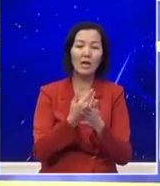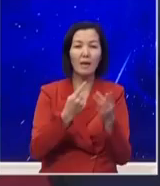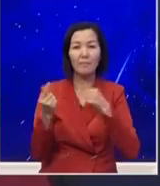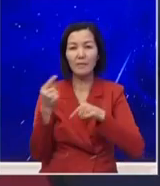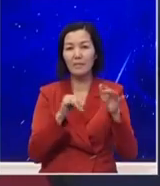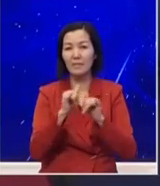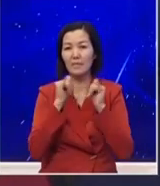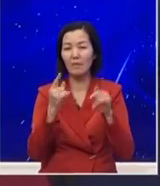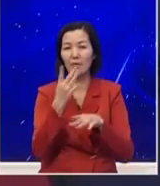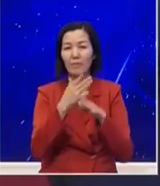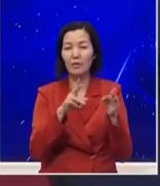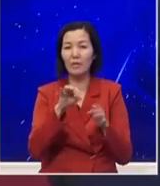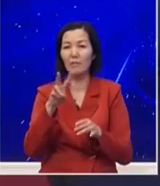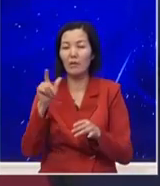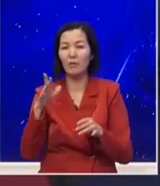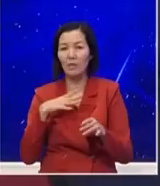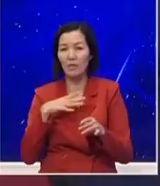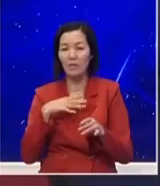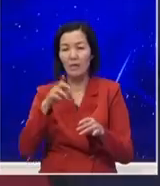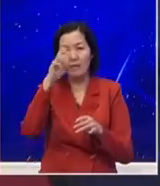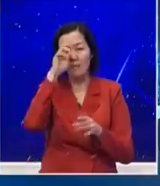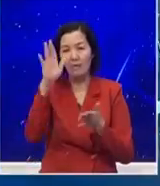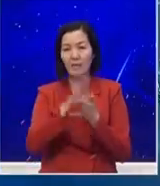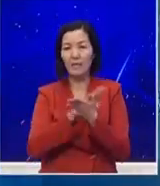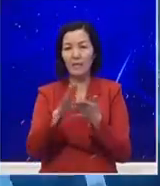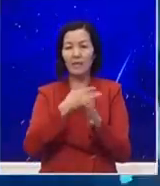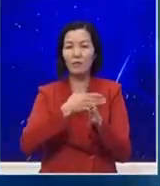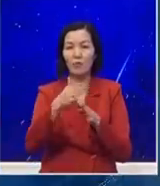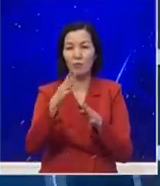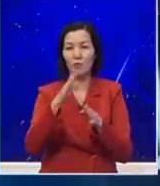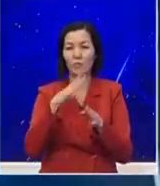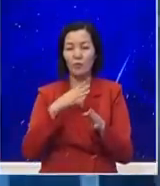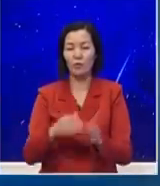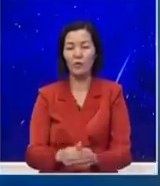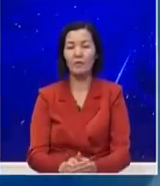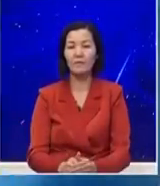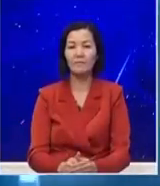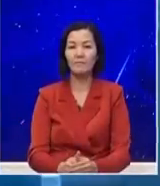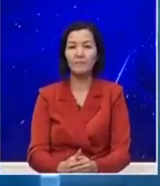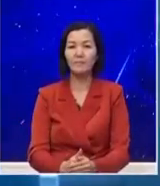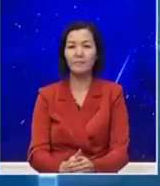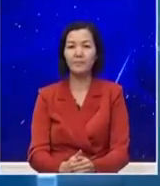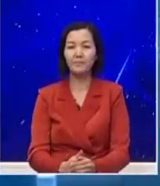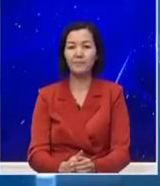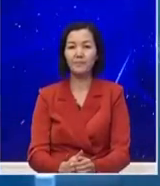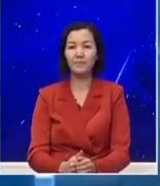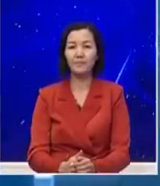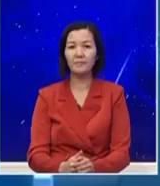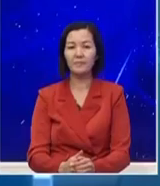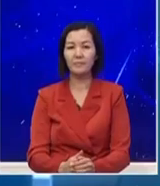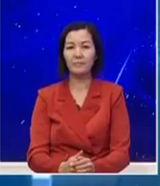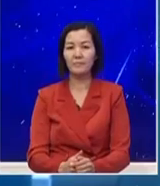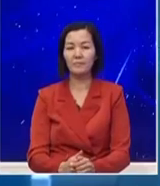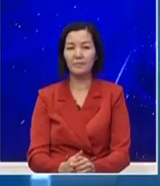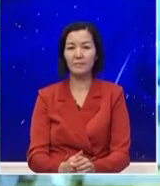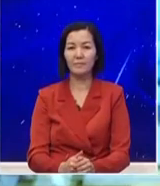дамытуға 1,5 миллион теңгеден аса мемлекеттік грант бөлініп отыр. Кәмшат Мұхамеджан, Абзал Нүсіп, Жетісу арнасы, Талғар